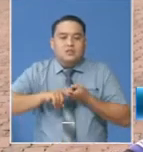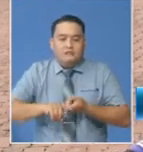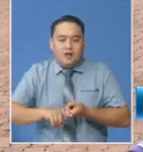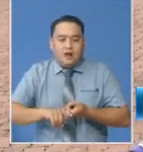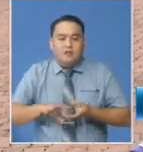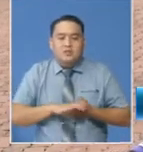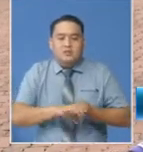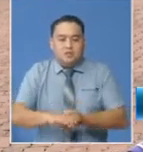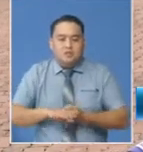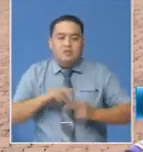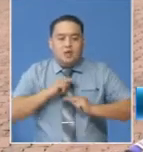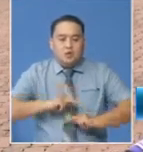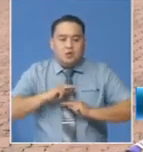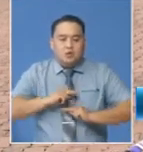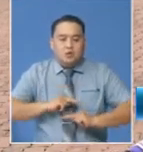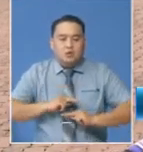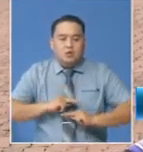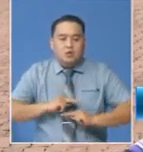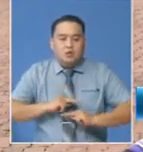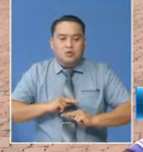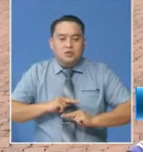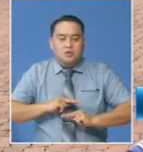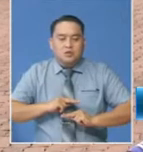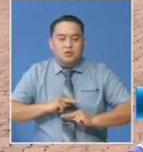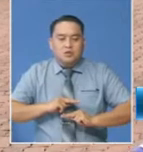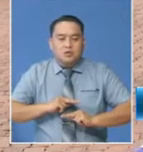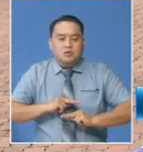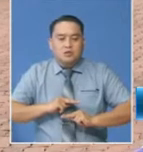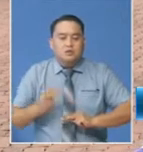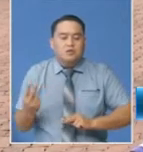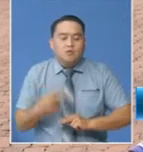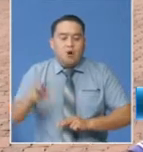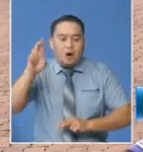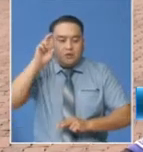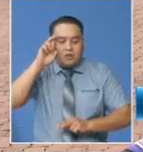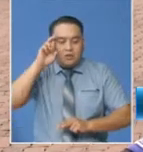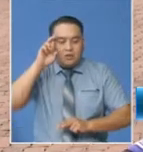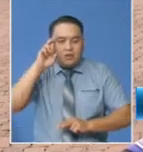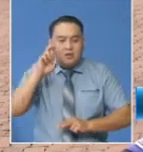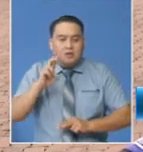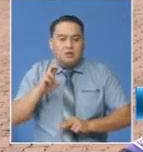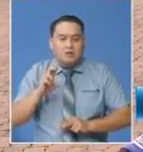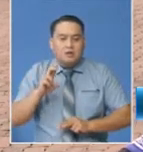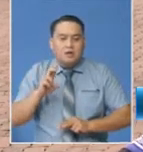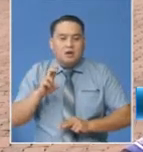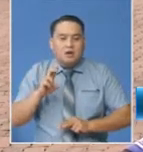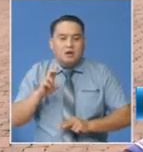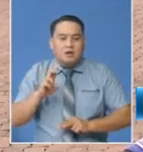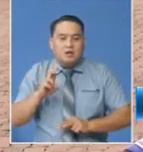увязать наши не только человеческие отношения двух республик, а двух регионов,